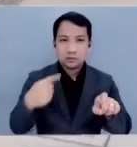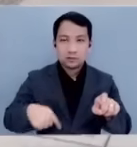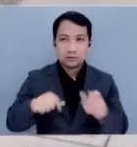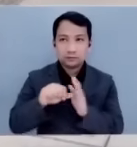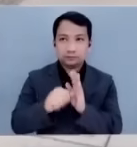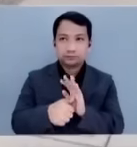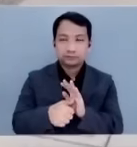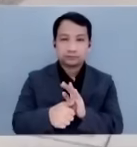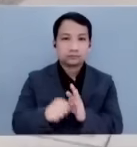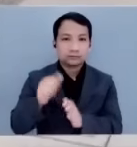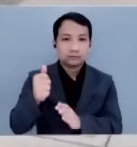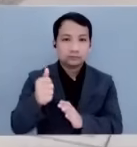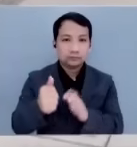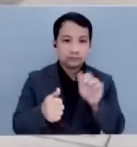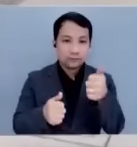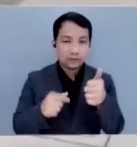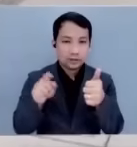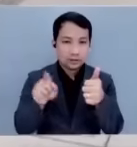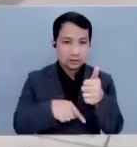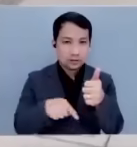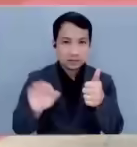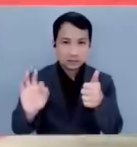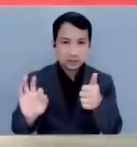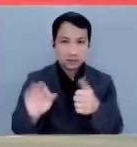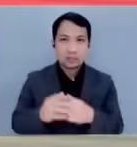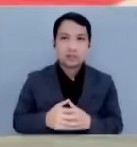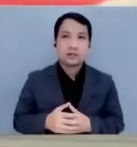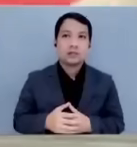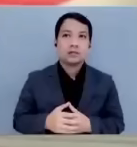nilang 10-9.